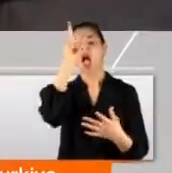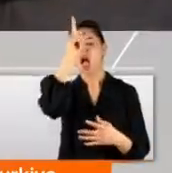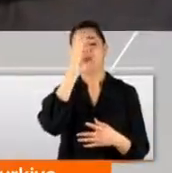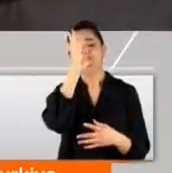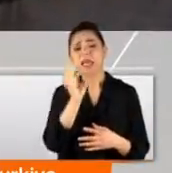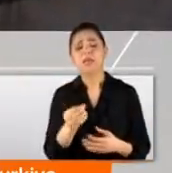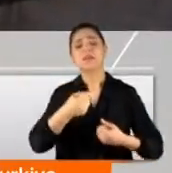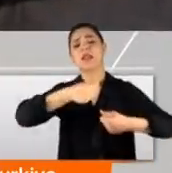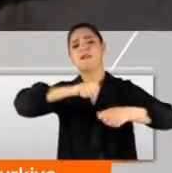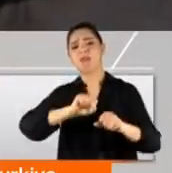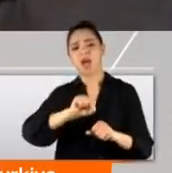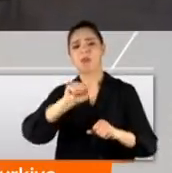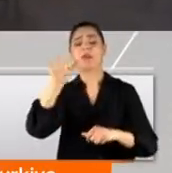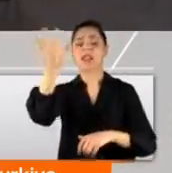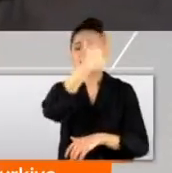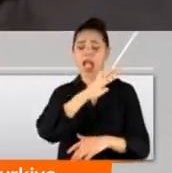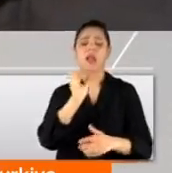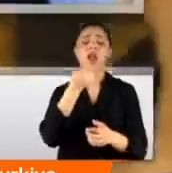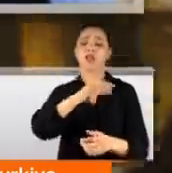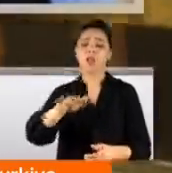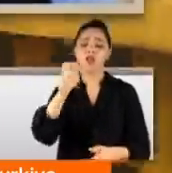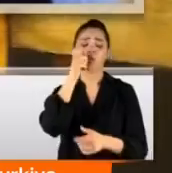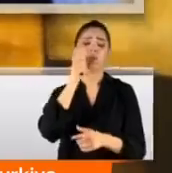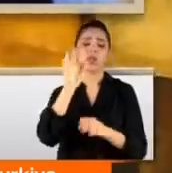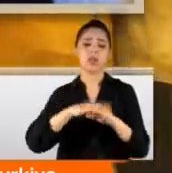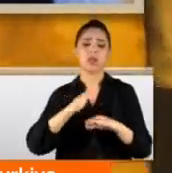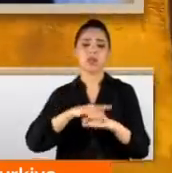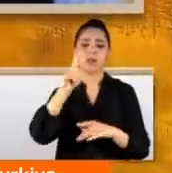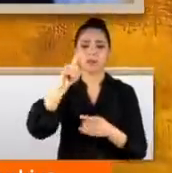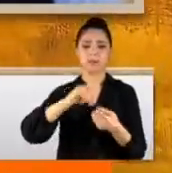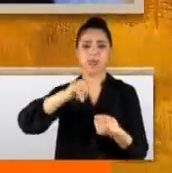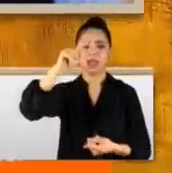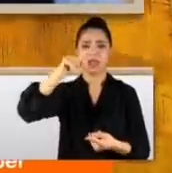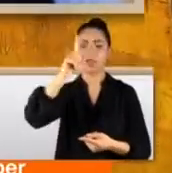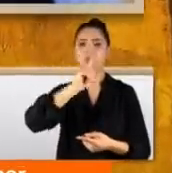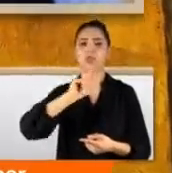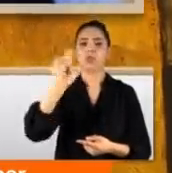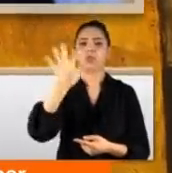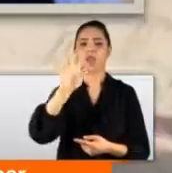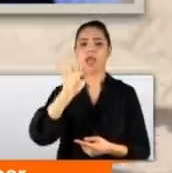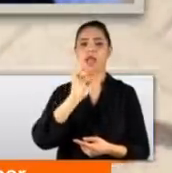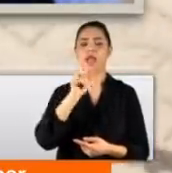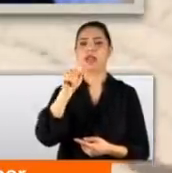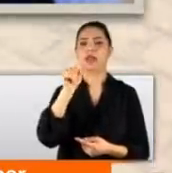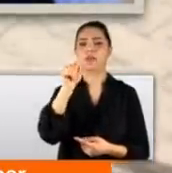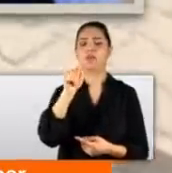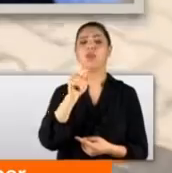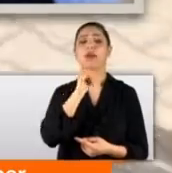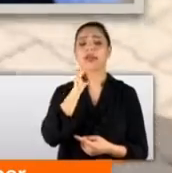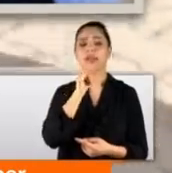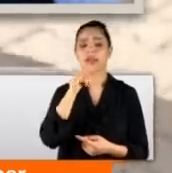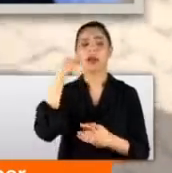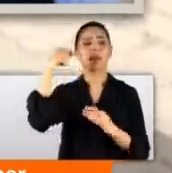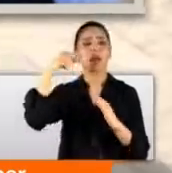bir şey vermesin. Herkes çoluğuna çocuğuna dikkat etsin. Onun bir litresinde yaklaşık 150 miligram kafein bulunuyor ki bu özellikle altta